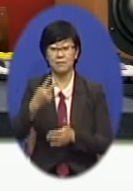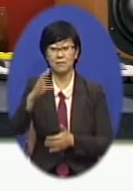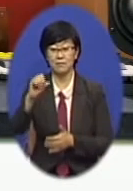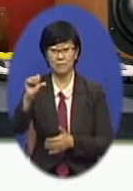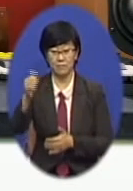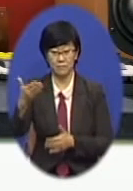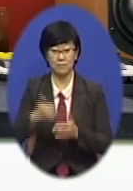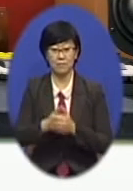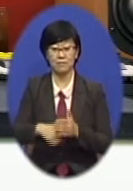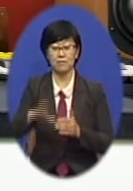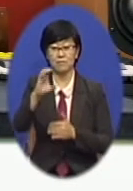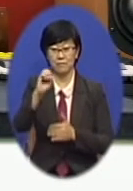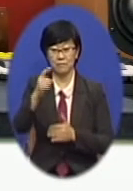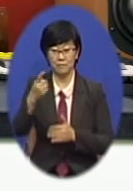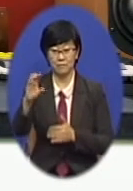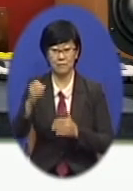019-2059님 축하드리겠습니다.